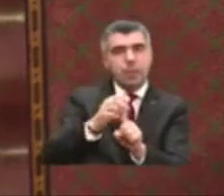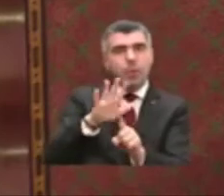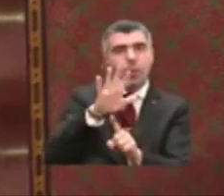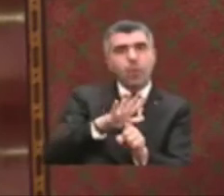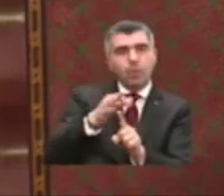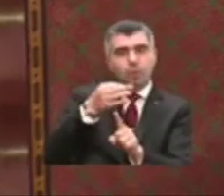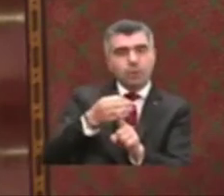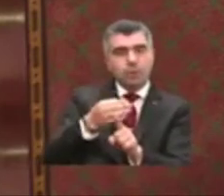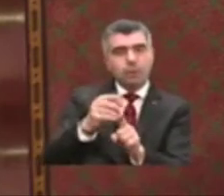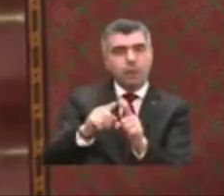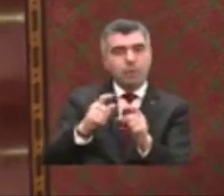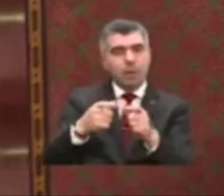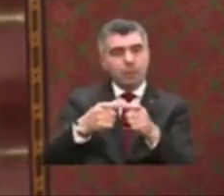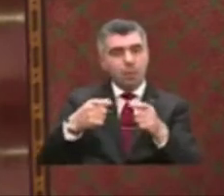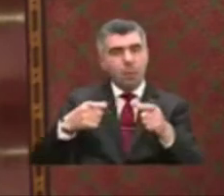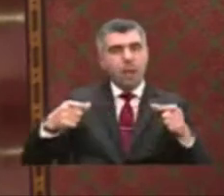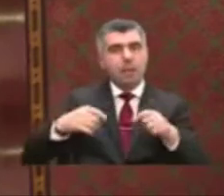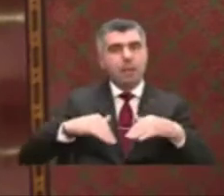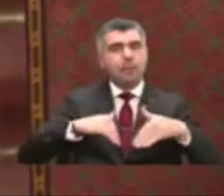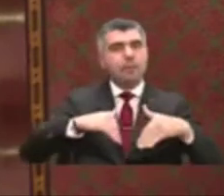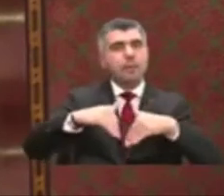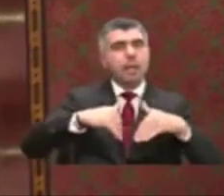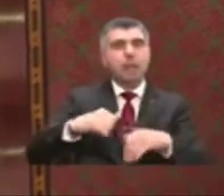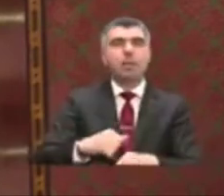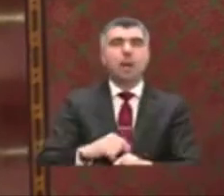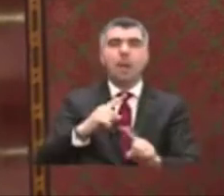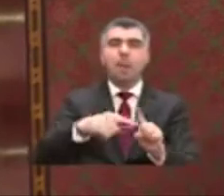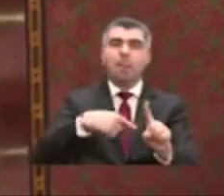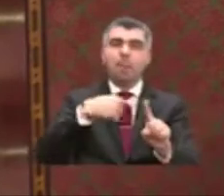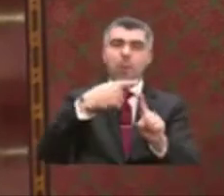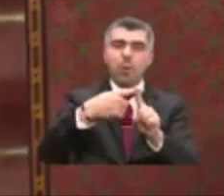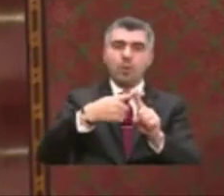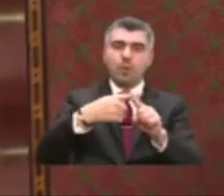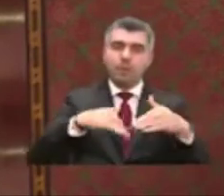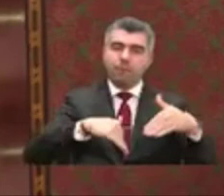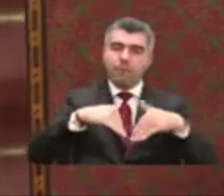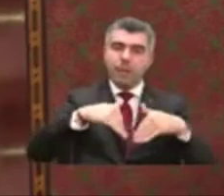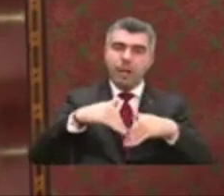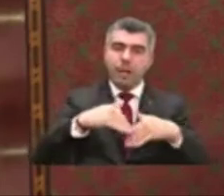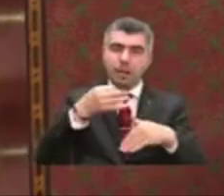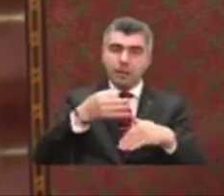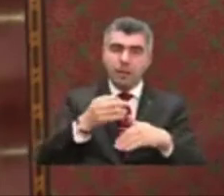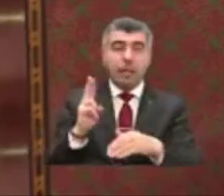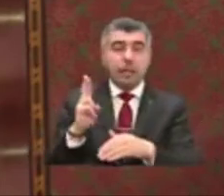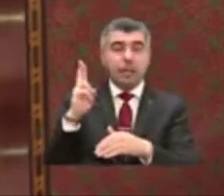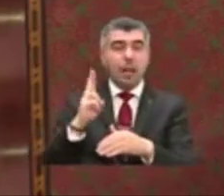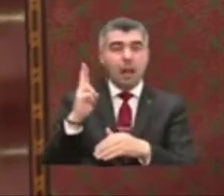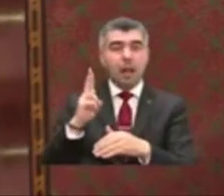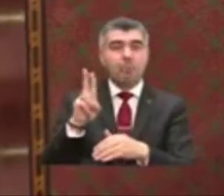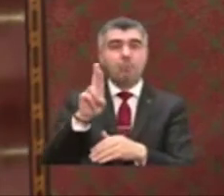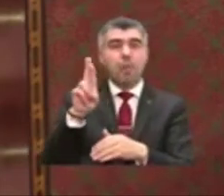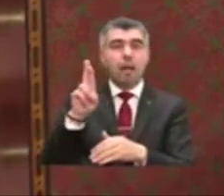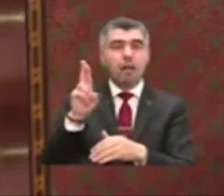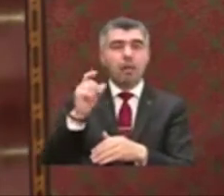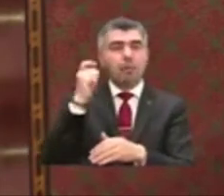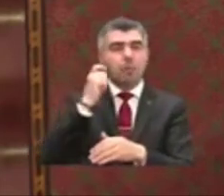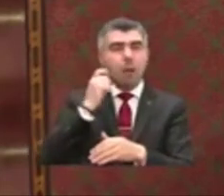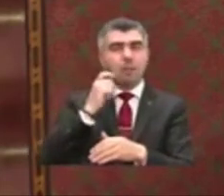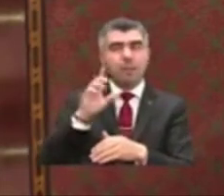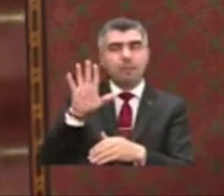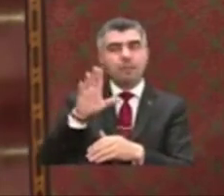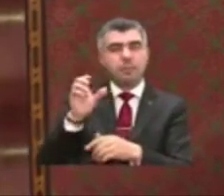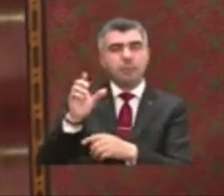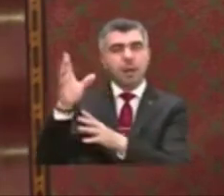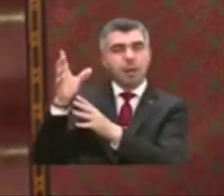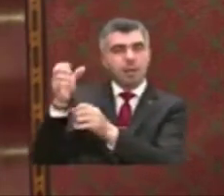تطوير الشبكه الطرقيه في المنطقه زياده على الطريق الاساسيه اللي عطى انطلاق جلاله الملك محمد السادس ايده الله